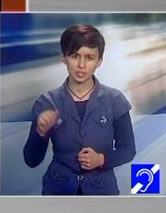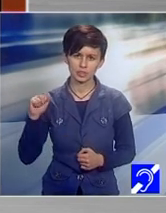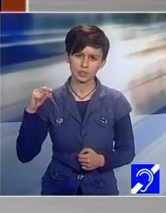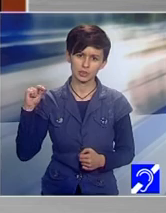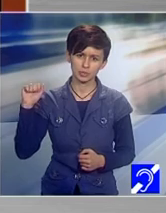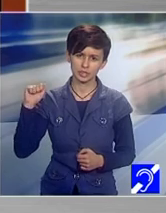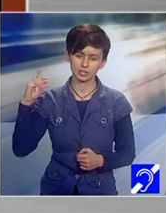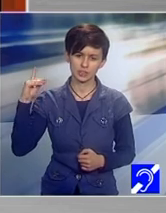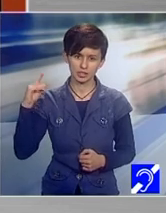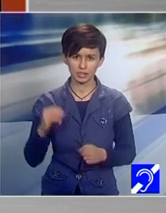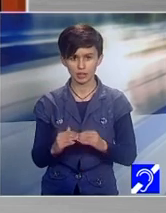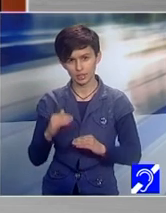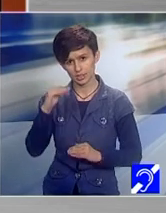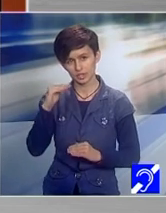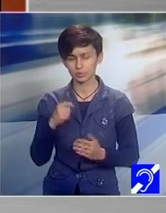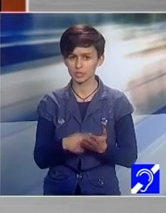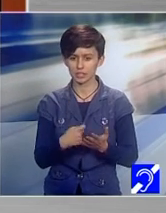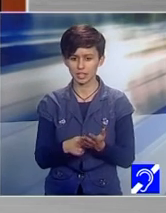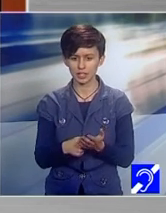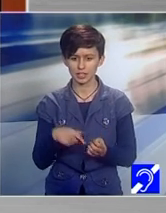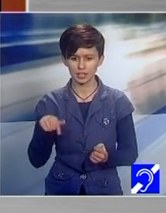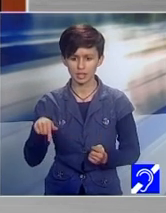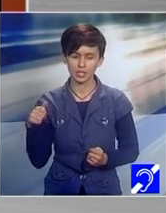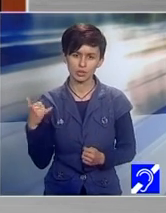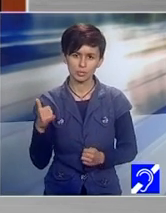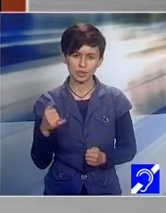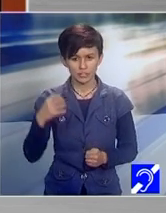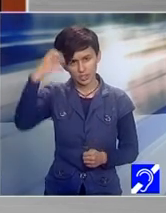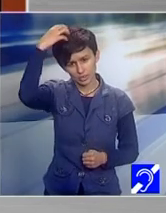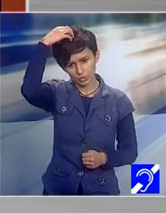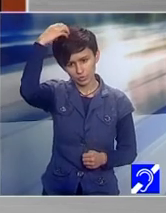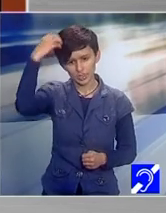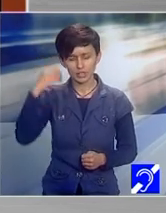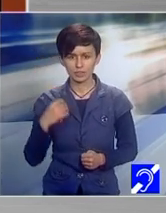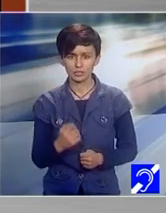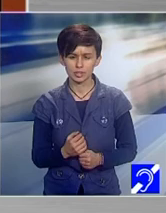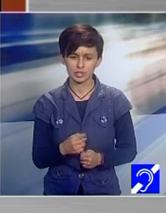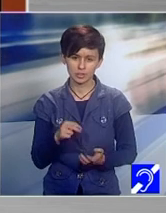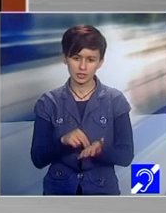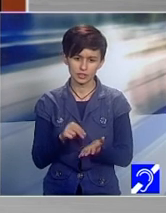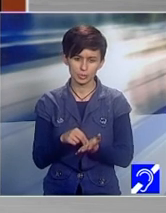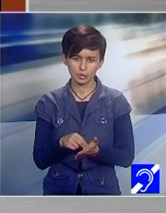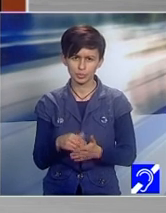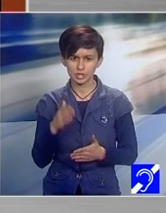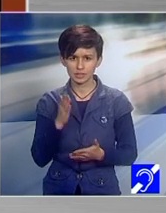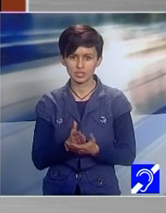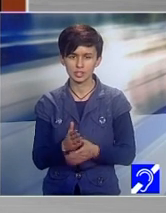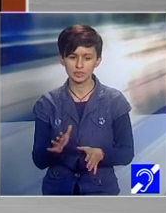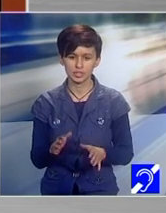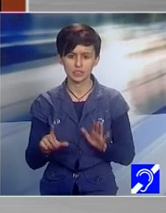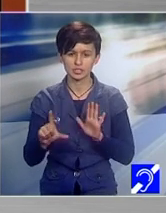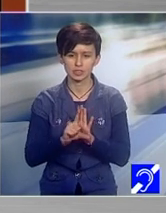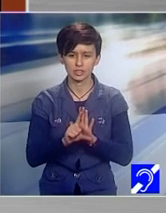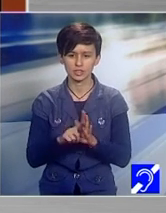mărirea salariilor, acum vine guvernul, căci își propune să finalizeze legea